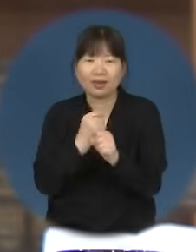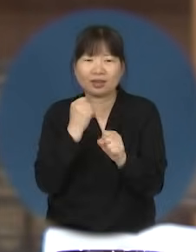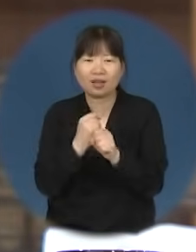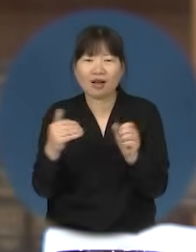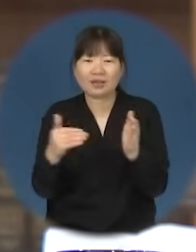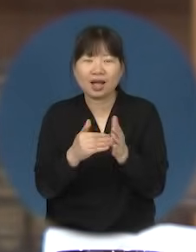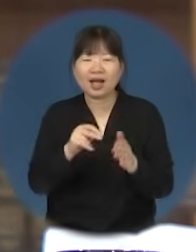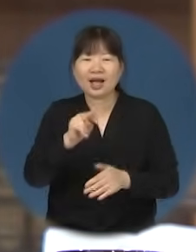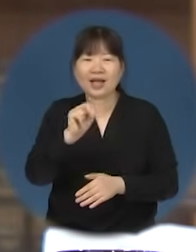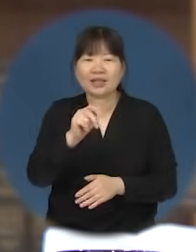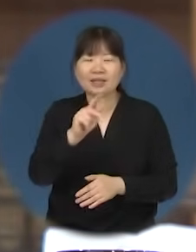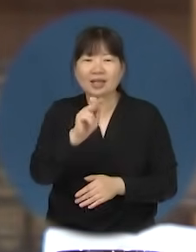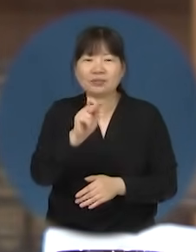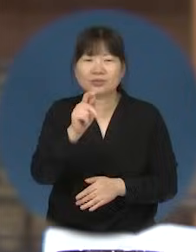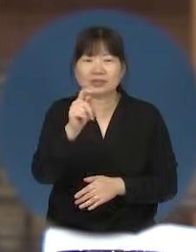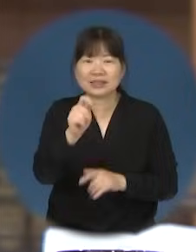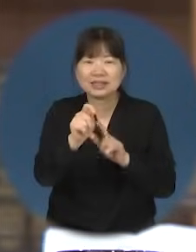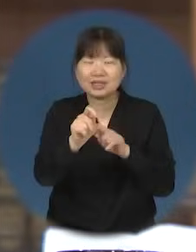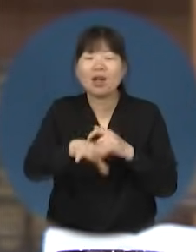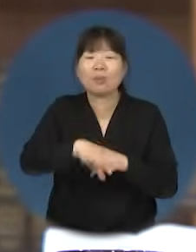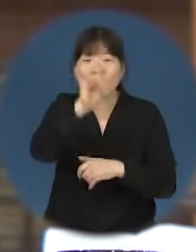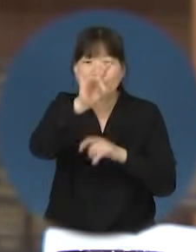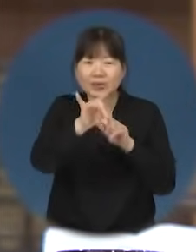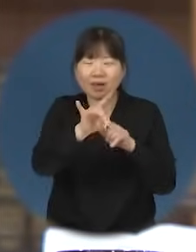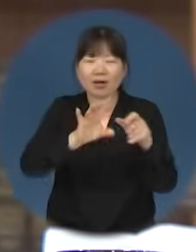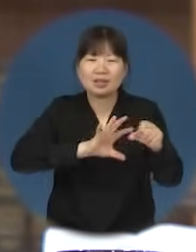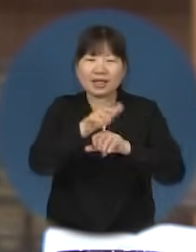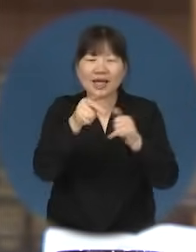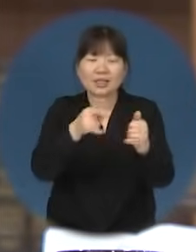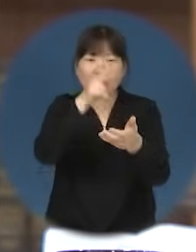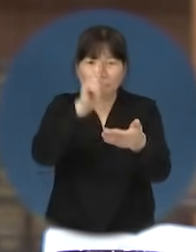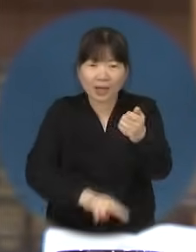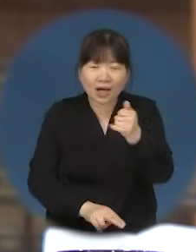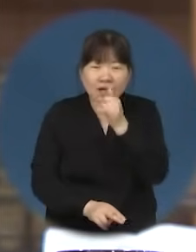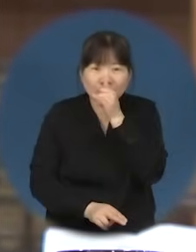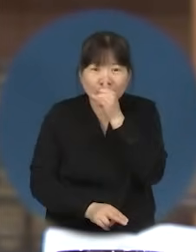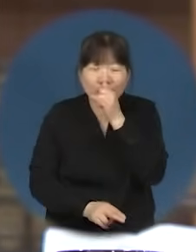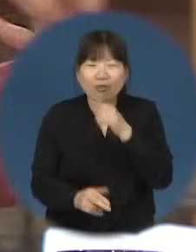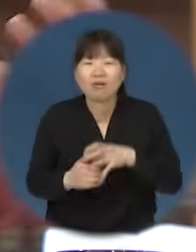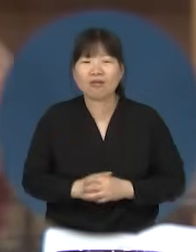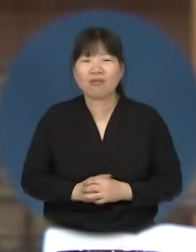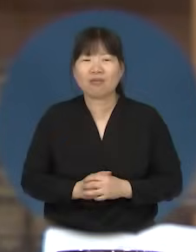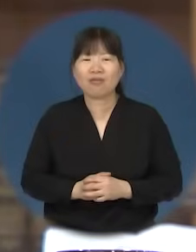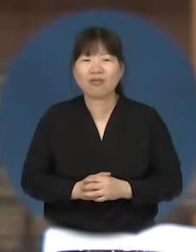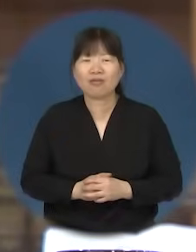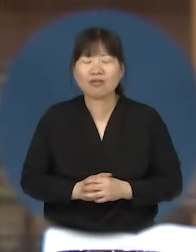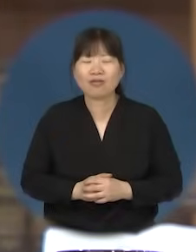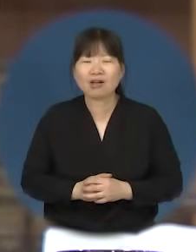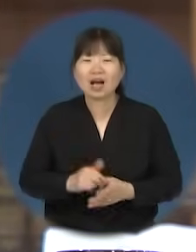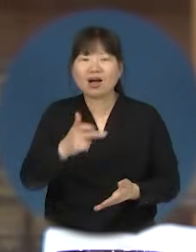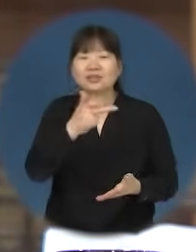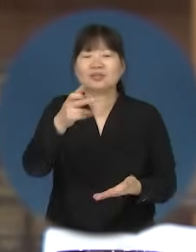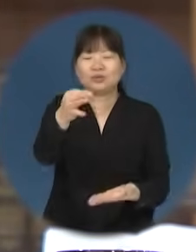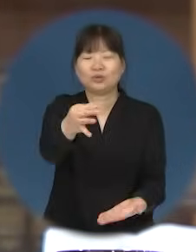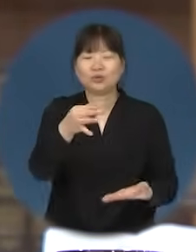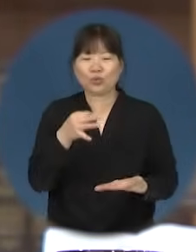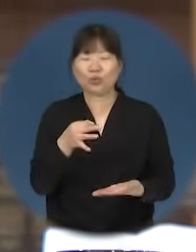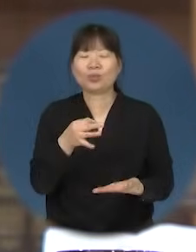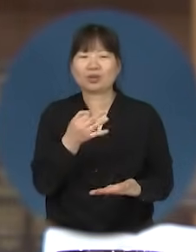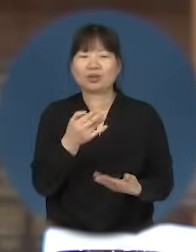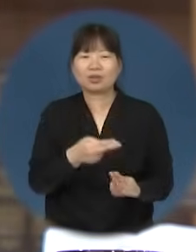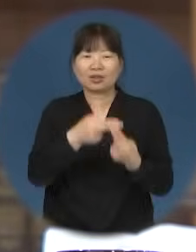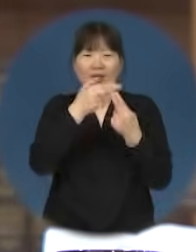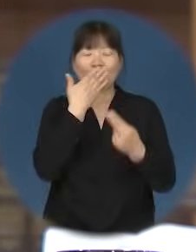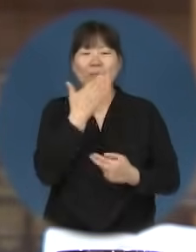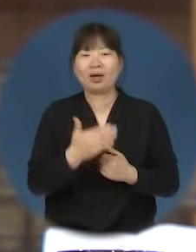하는 그 NFT를 초장부터 먼저 전 세계인에게 팔면 예. 거기서 거금을 우선 모을 수 있고 그럼요. 그리고